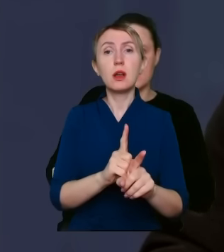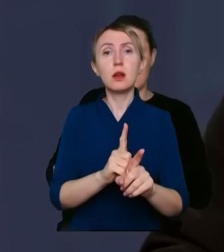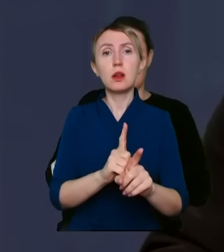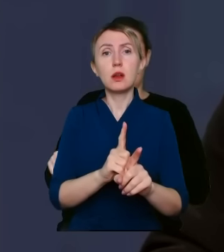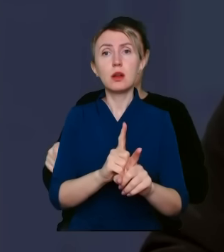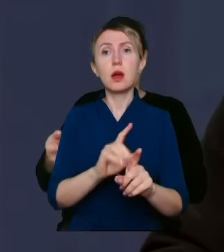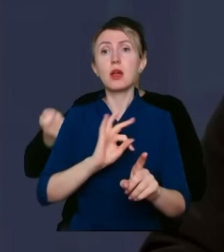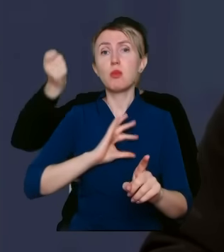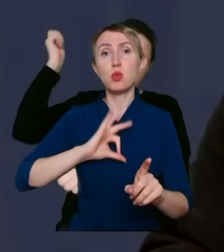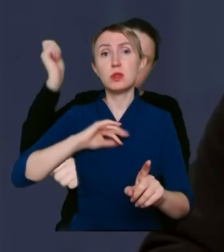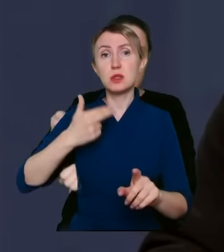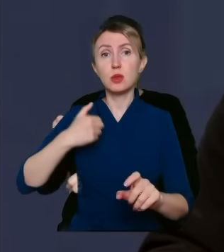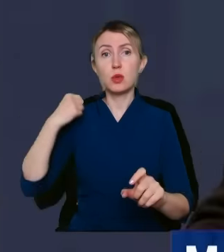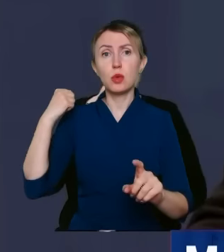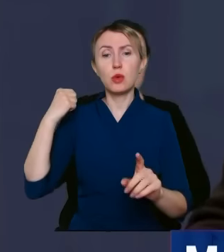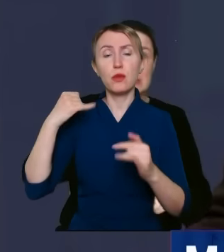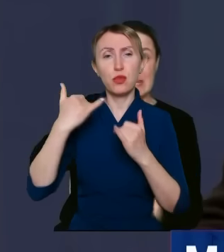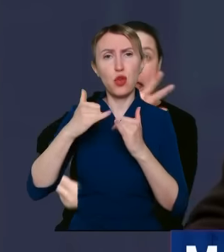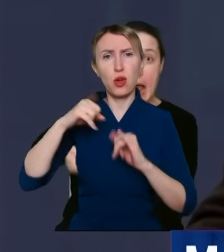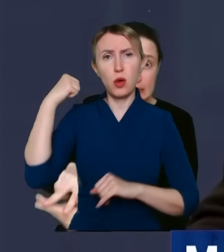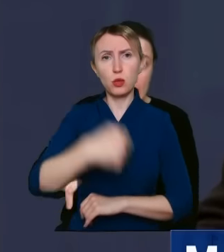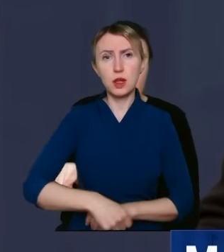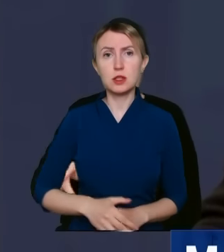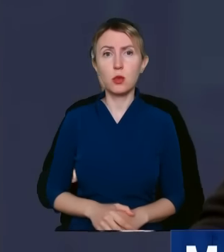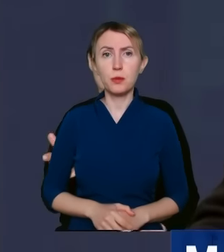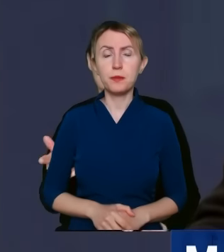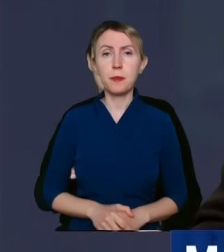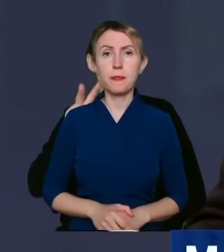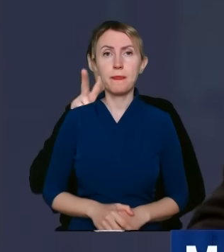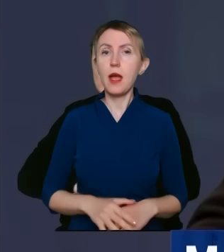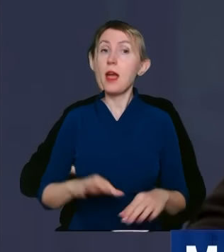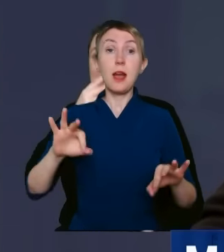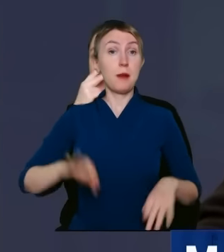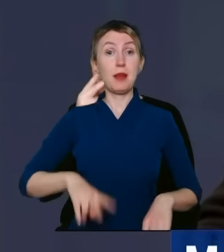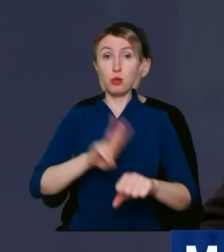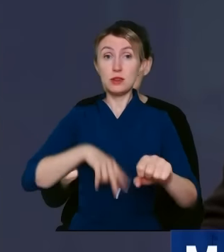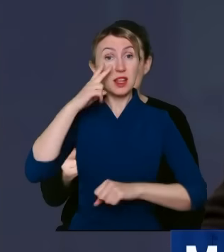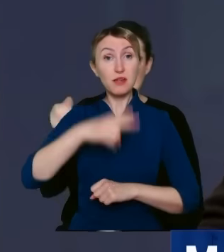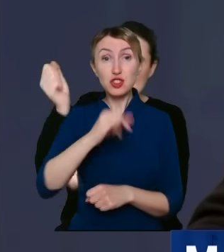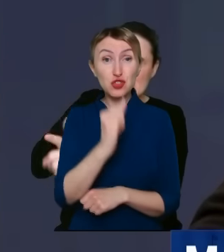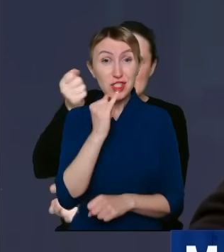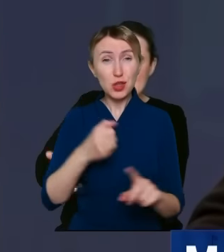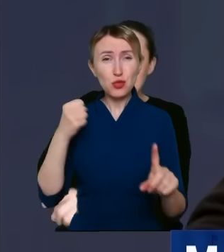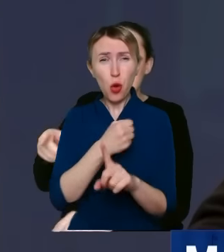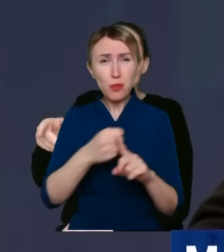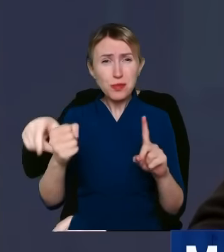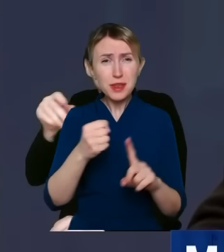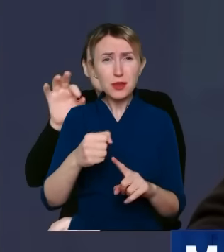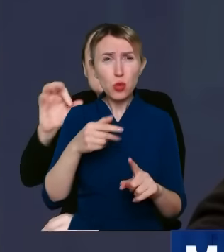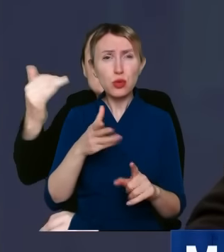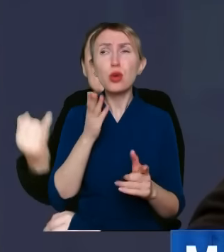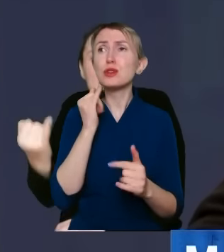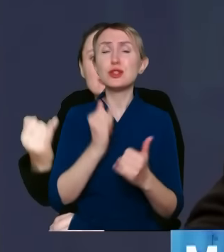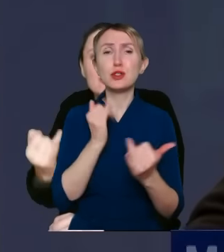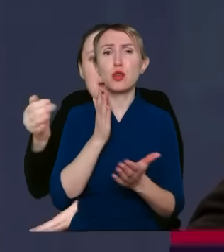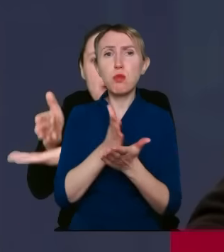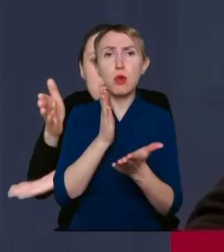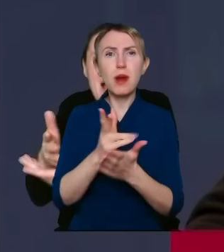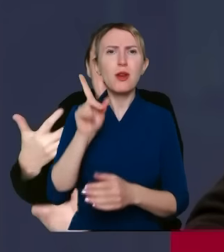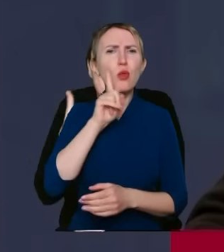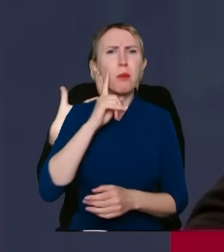mo sy policjant nie widzi że bije dzieciaka który udziela pomocy to był chłopak